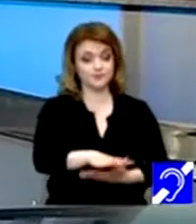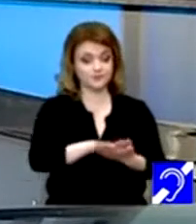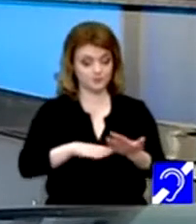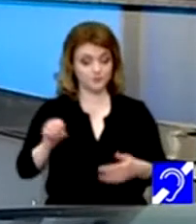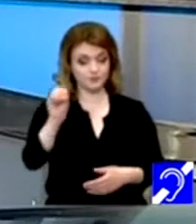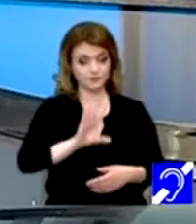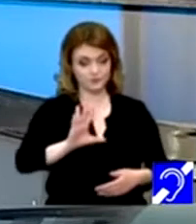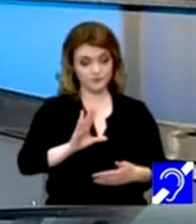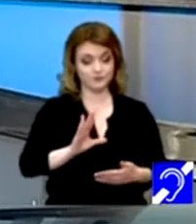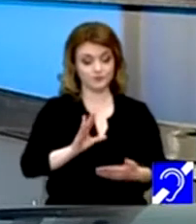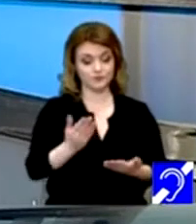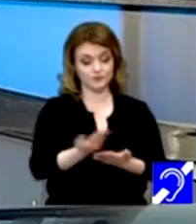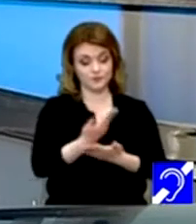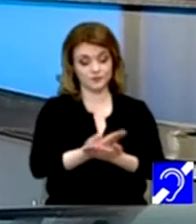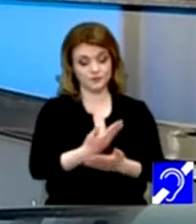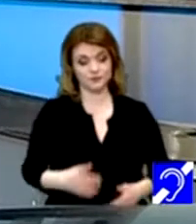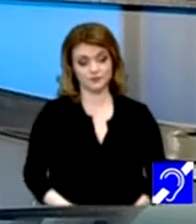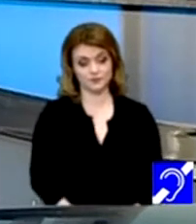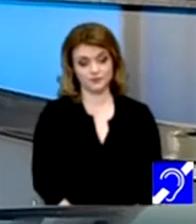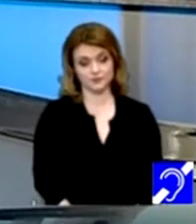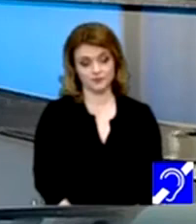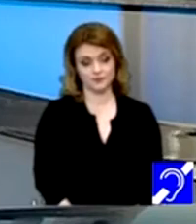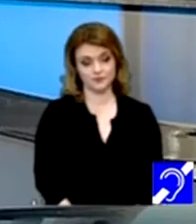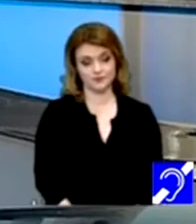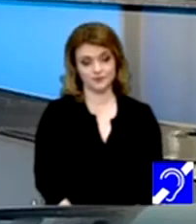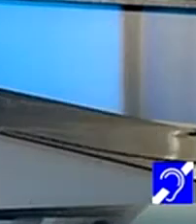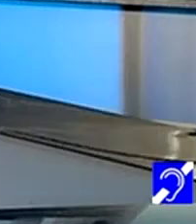Continuăm cu rubrica Europa Azi.